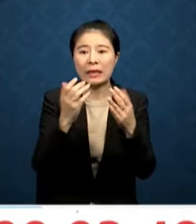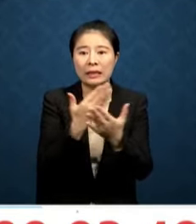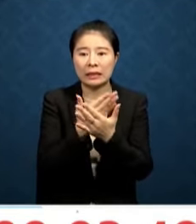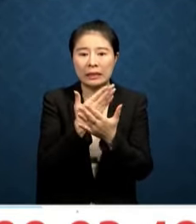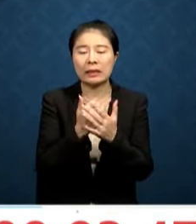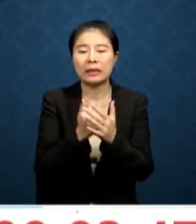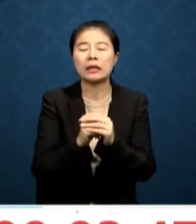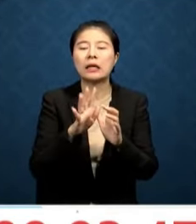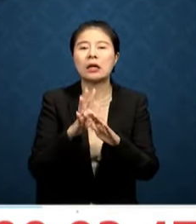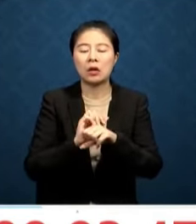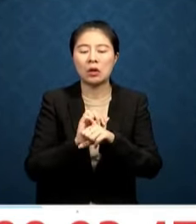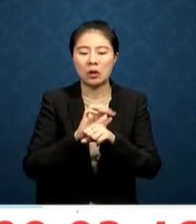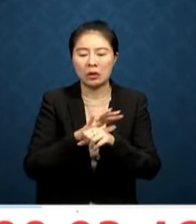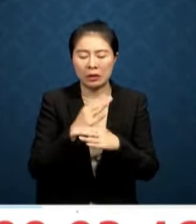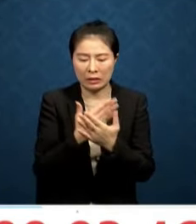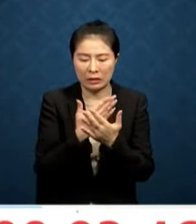ะต่ำกว่า